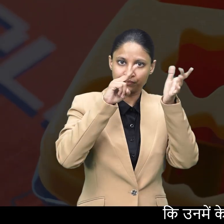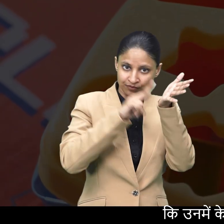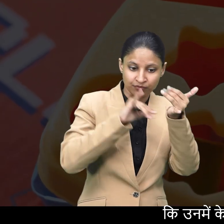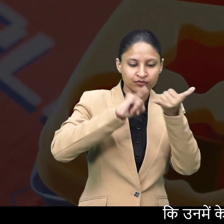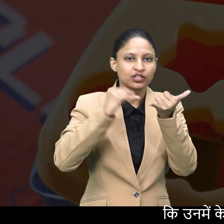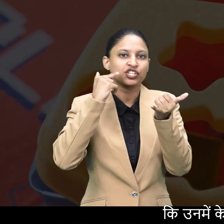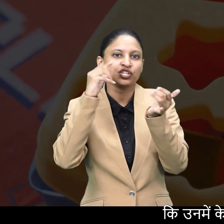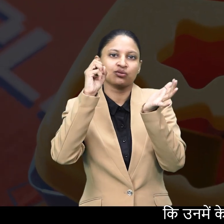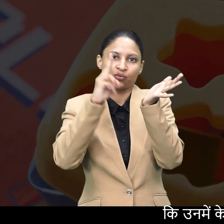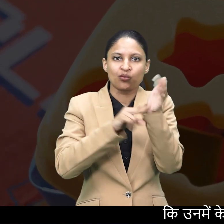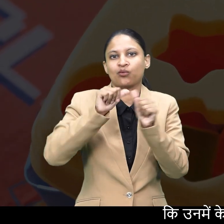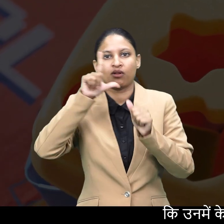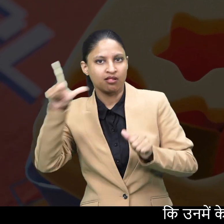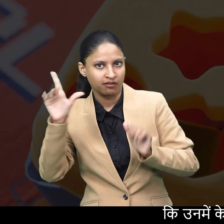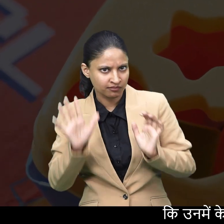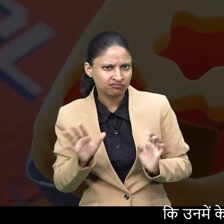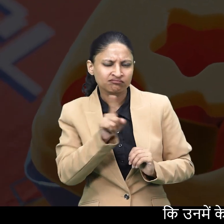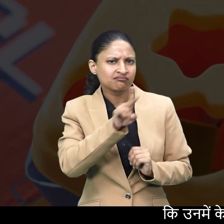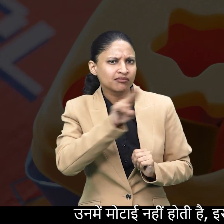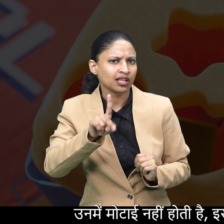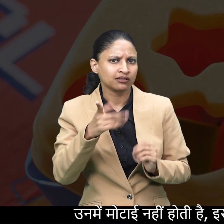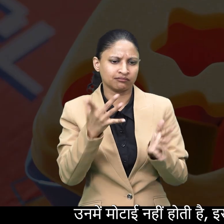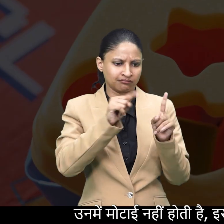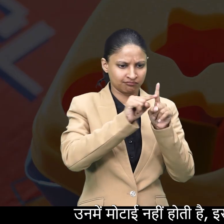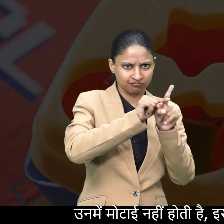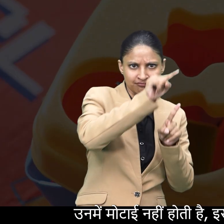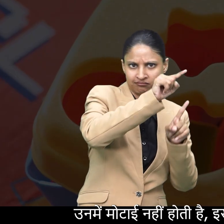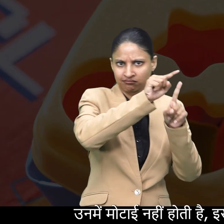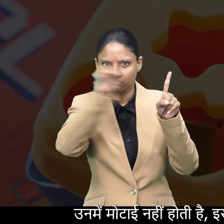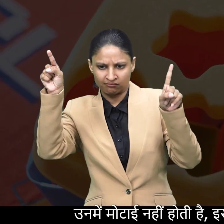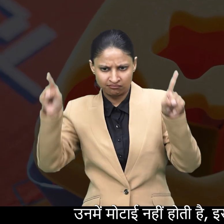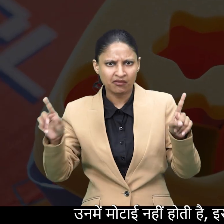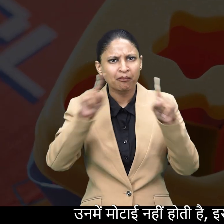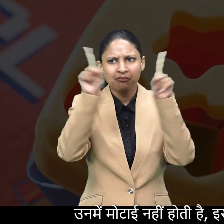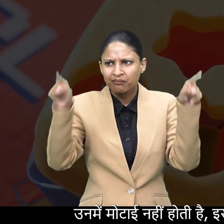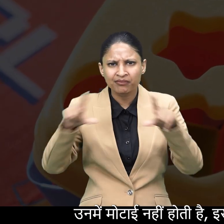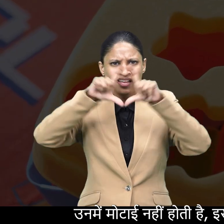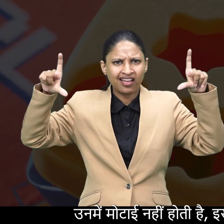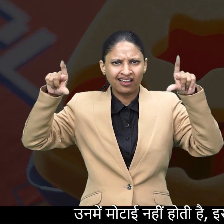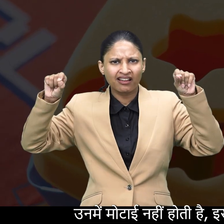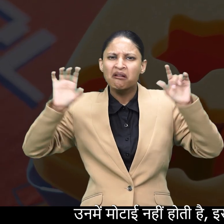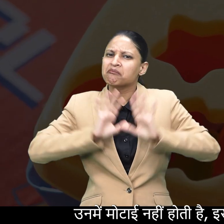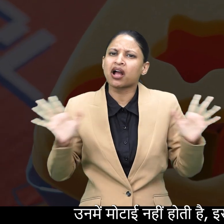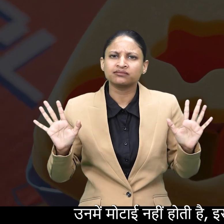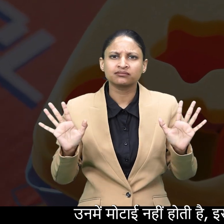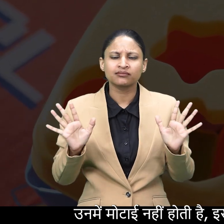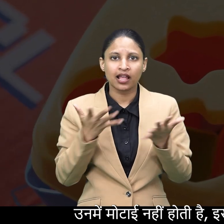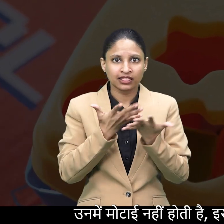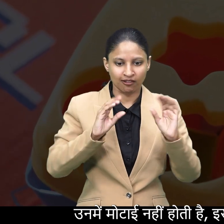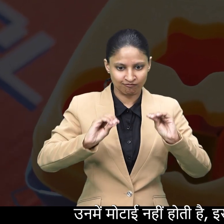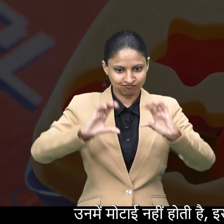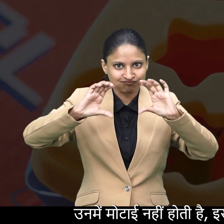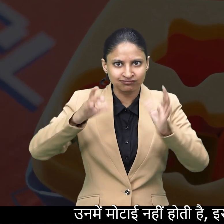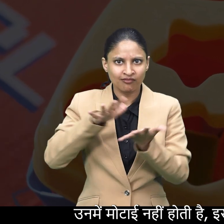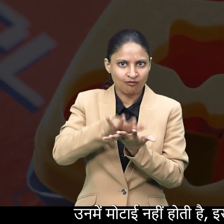लंबाई और चौड़ाई होती है, उनमें मोटाई नहीं होती है, इसलिए हम उन्हें अपने हाथों में नहीं उठा सकते